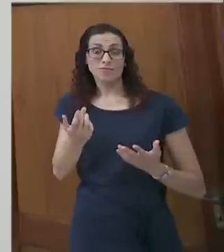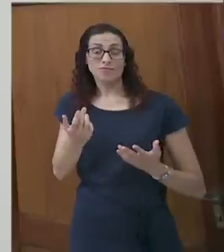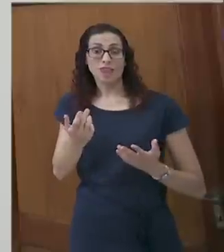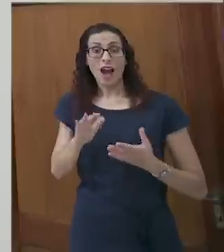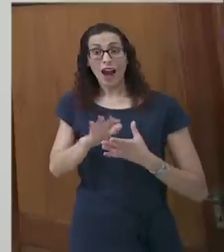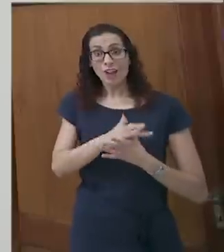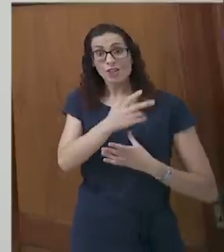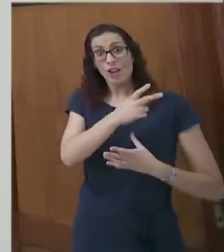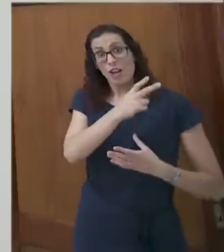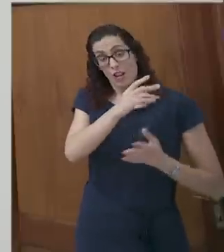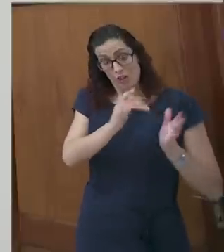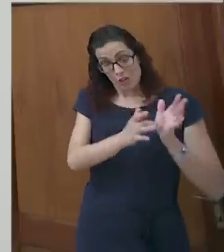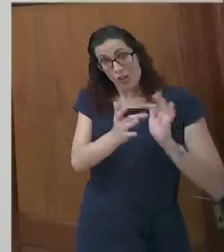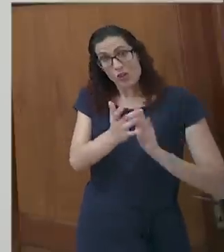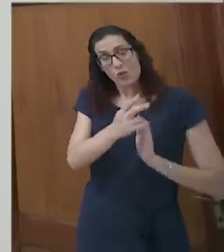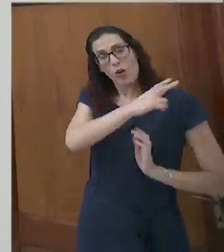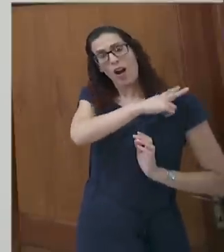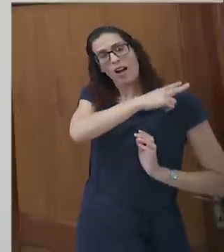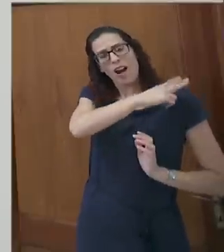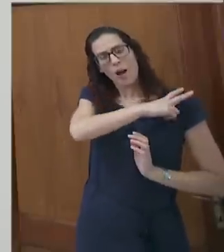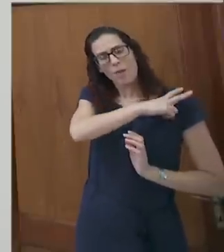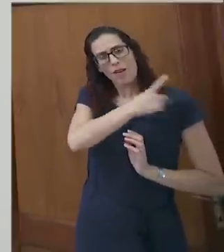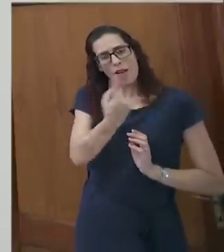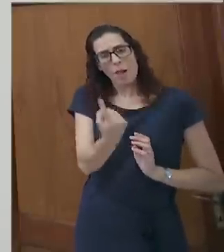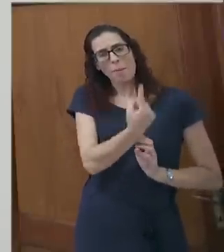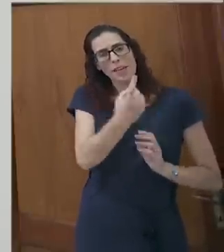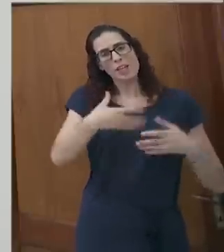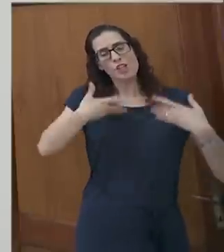jaċċettaw għax huma in-naċ tiegħu u l-ħrif tiegħu.